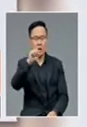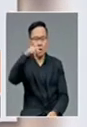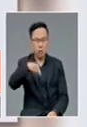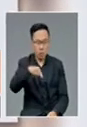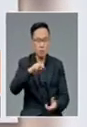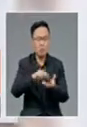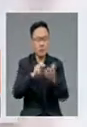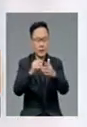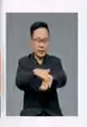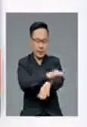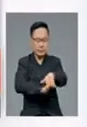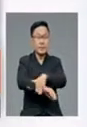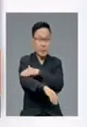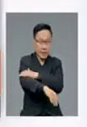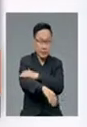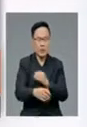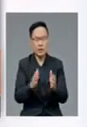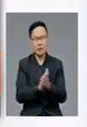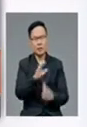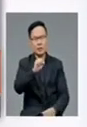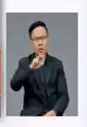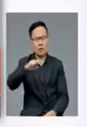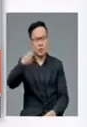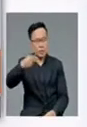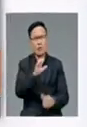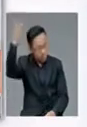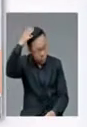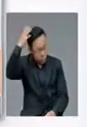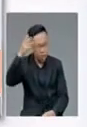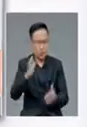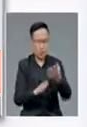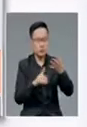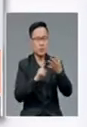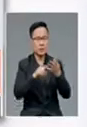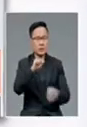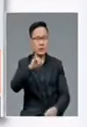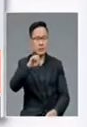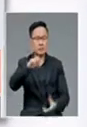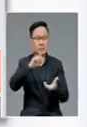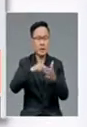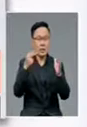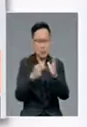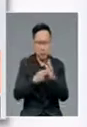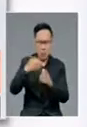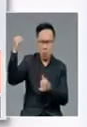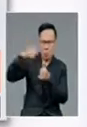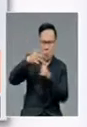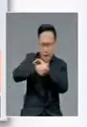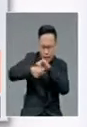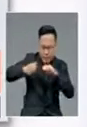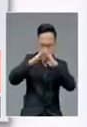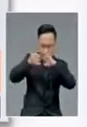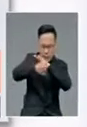slap คือ slap on hat สวมหมวกด้วยน ะ ส่วน seek คือให้หาที่หลบแดดแล้วก็ slide มาจาก slide to wear a